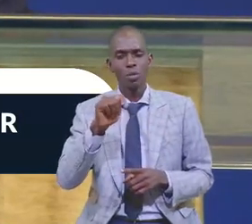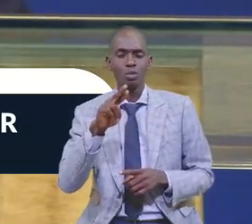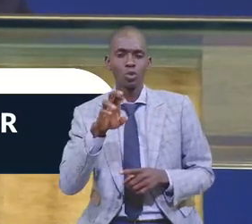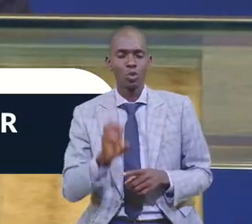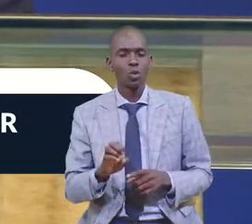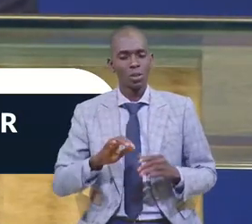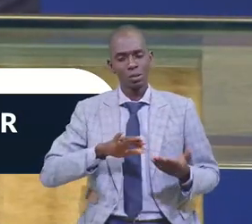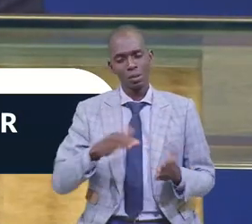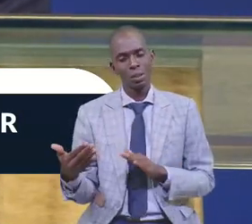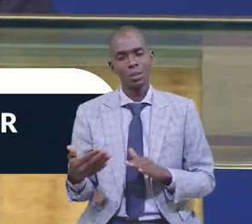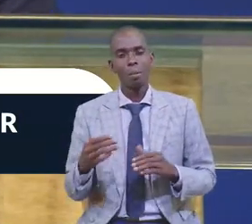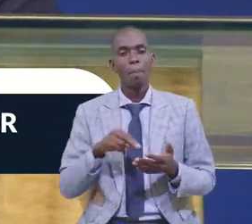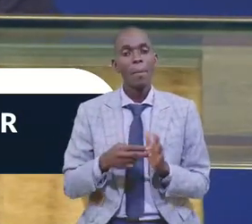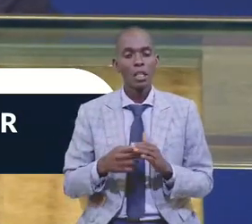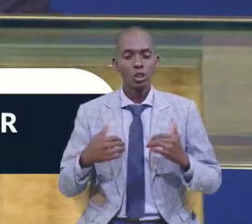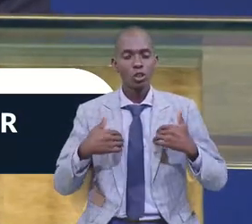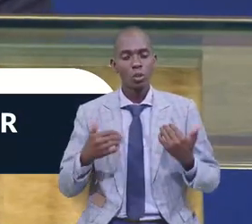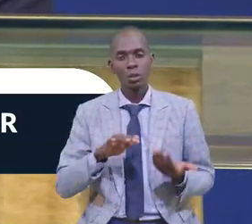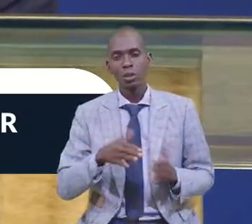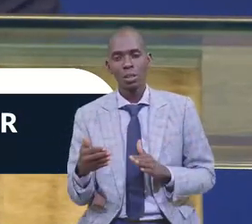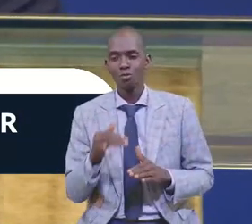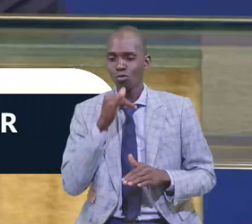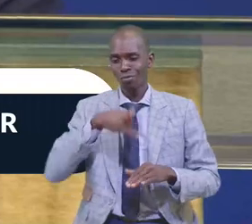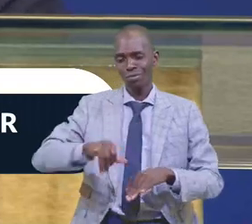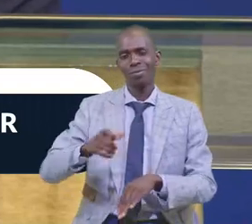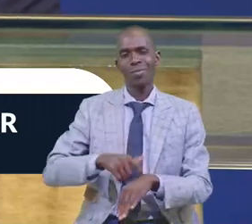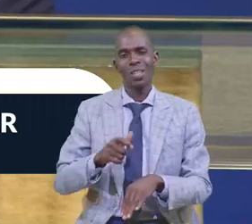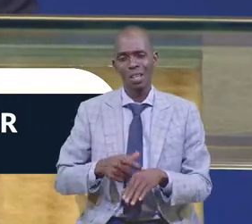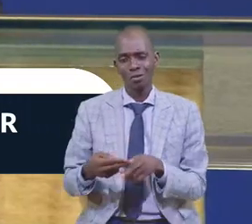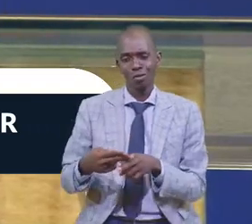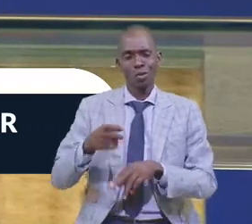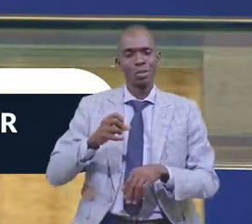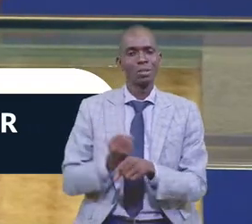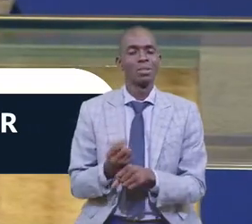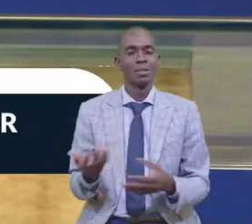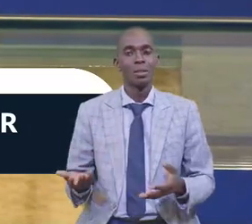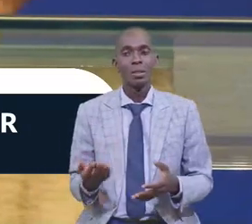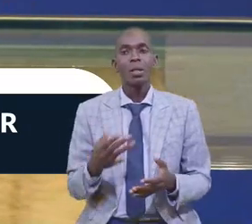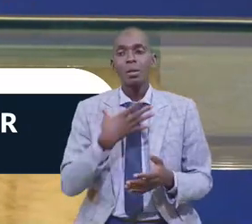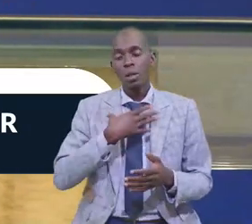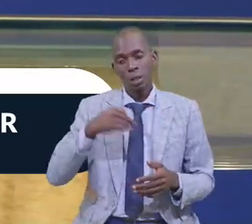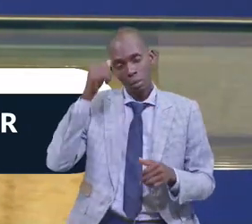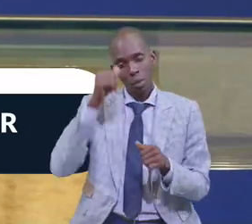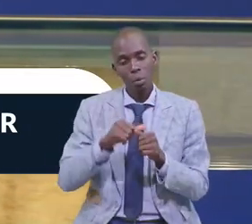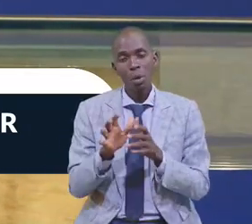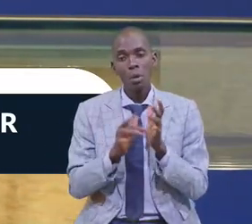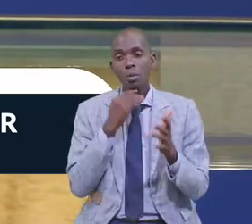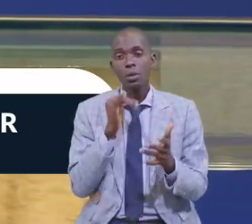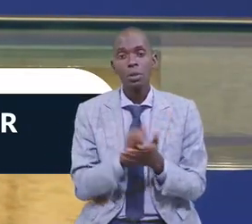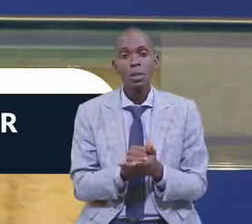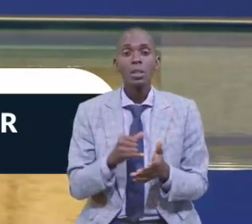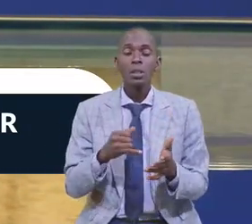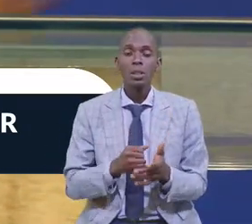réservé aux hommes de mourir une seule fois. Après quoi vient le jugement. il est réservé